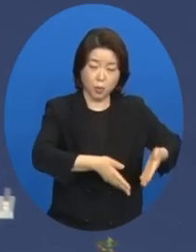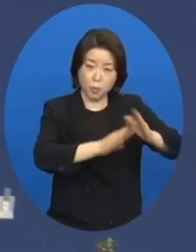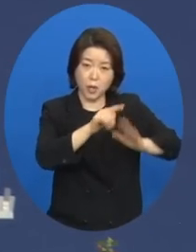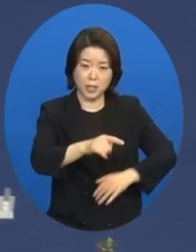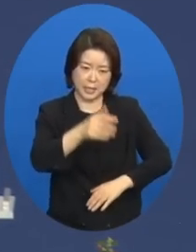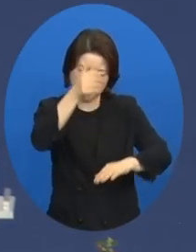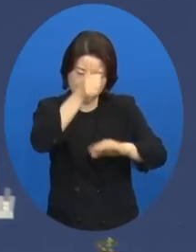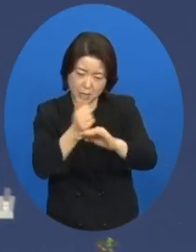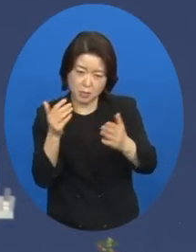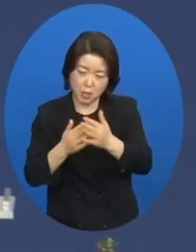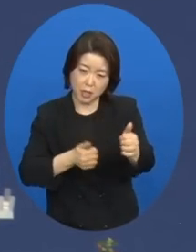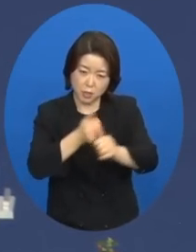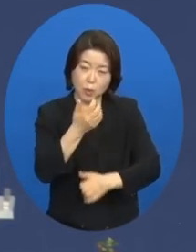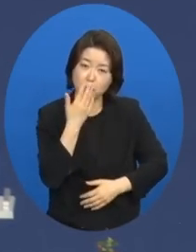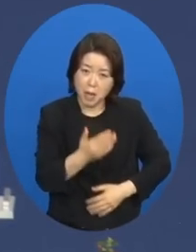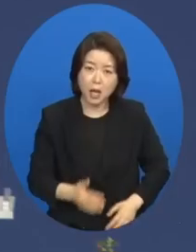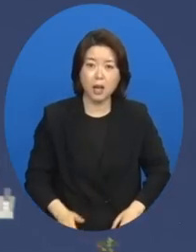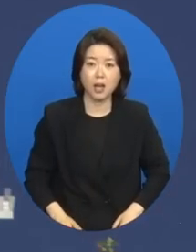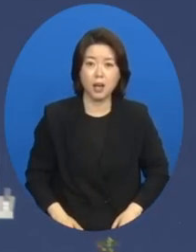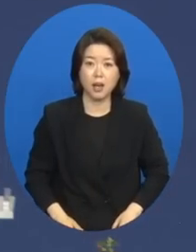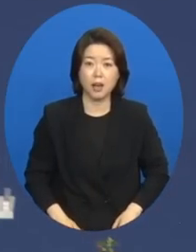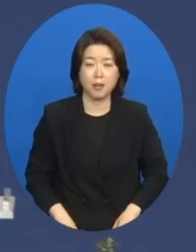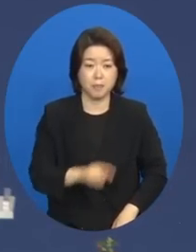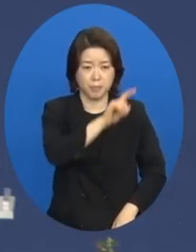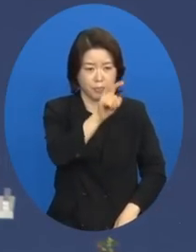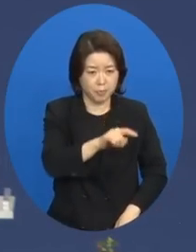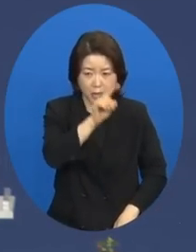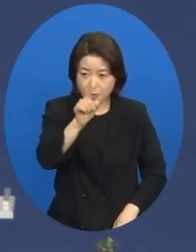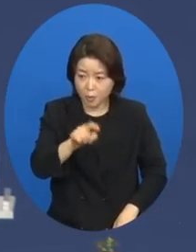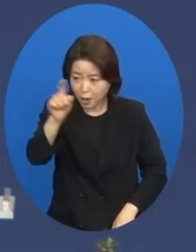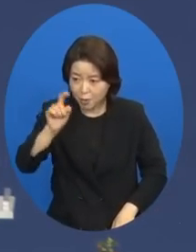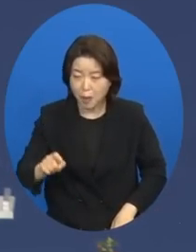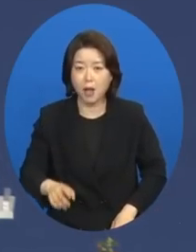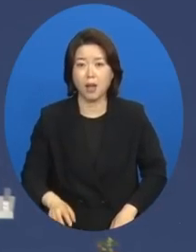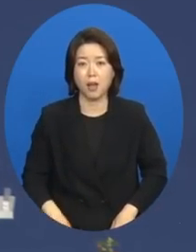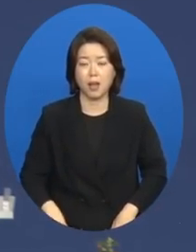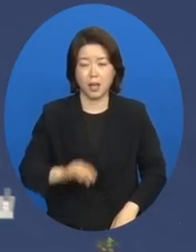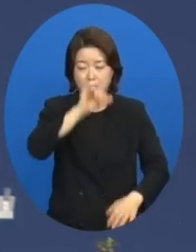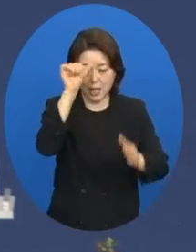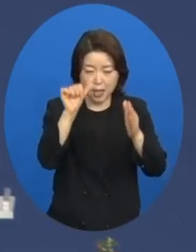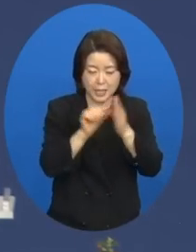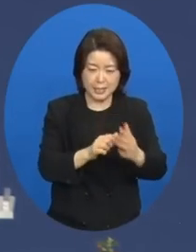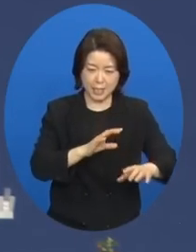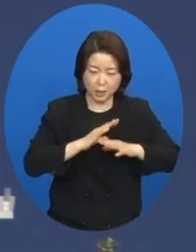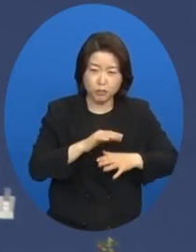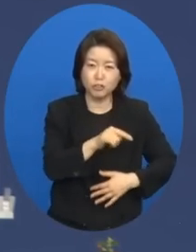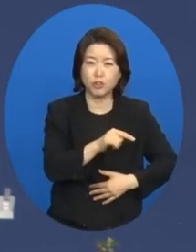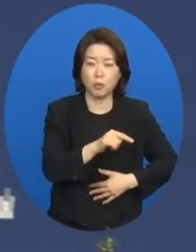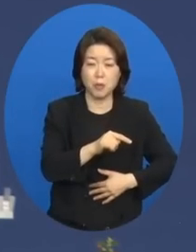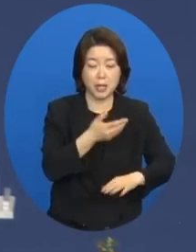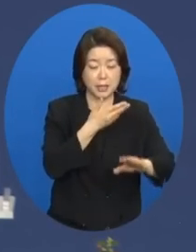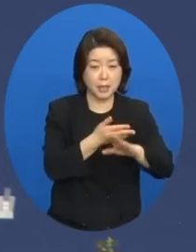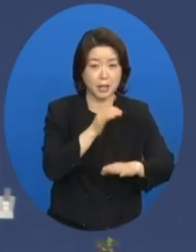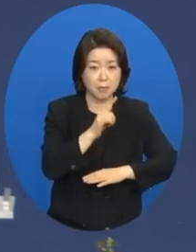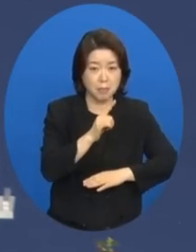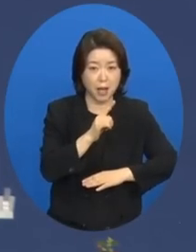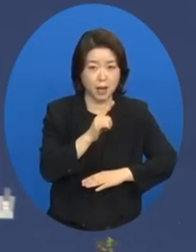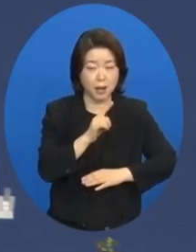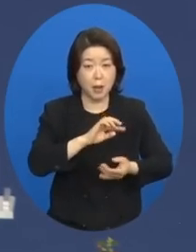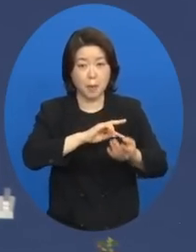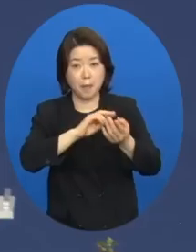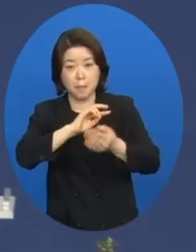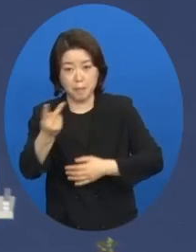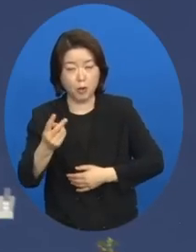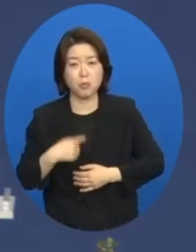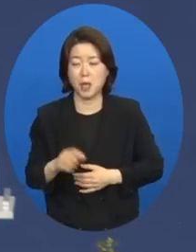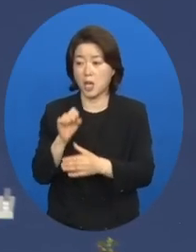승리하고 성공할 수 있을까? 전부 우리 인생의 두려움을 다른 말로 하자면 열매에 대한 두려움이에요. 나 열매